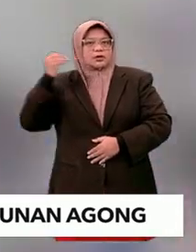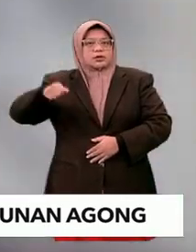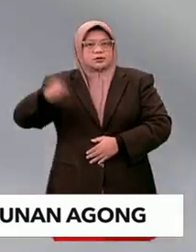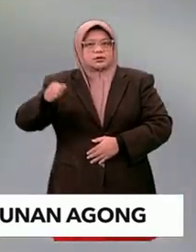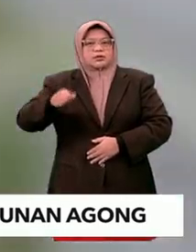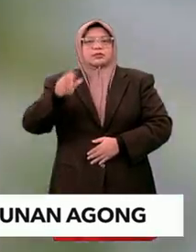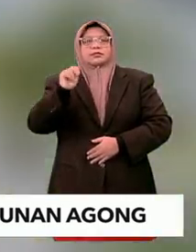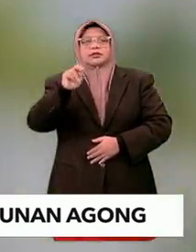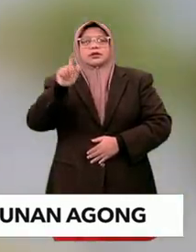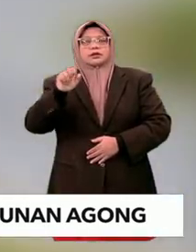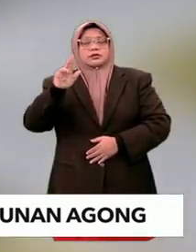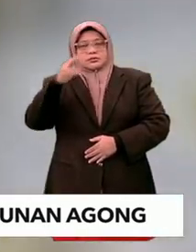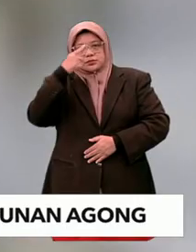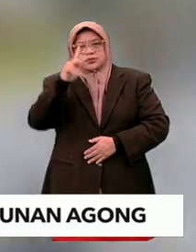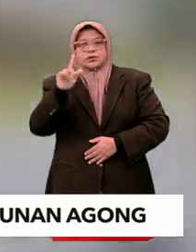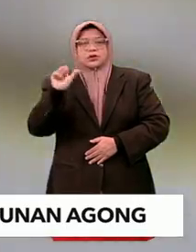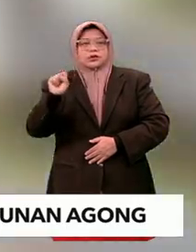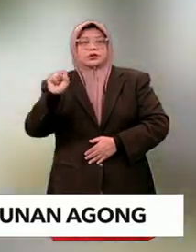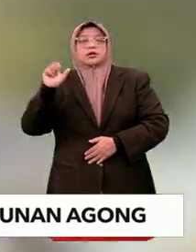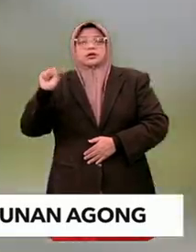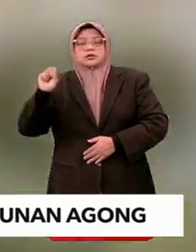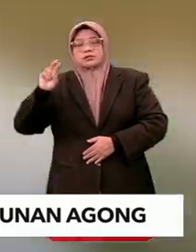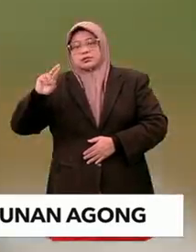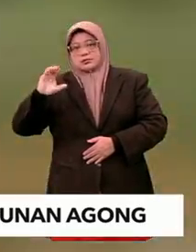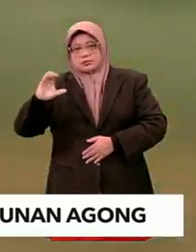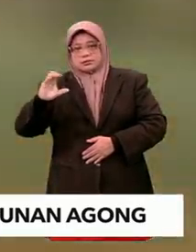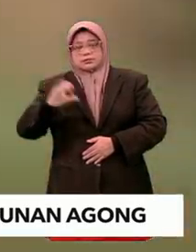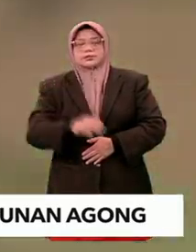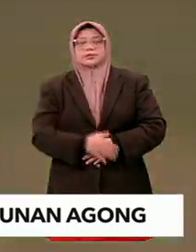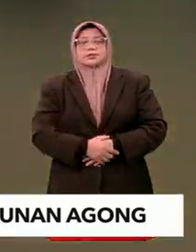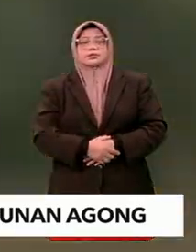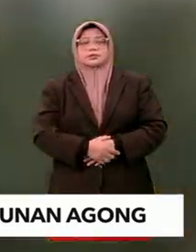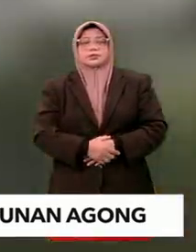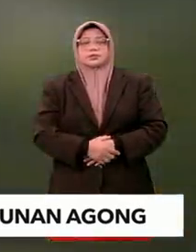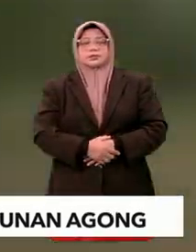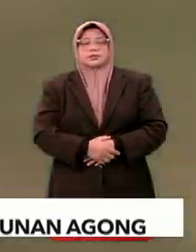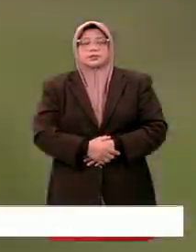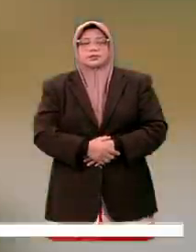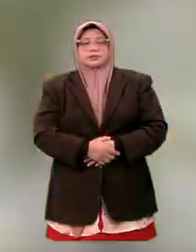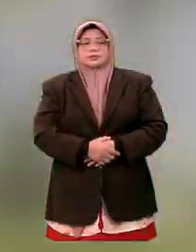Naza Mama Ghazali dalam Kesesi International sendirian berhad